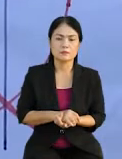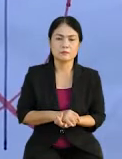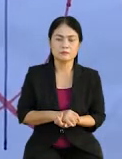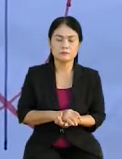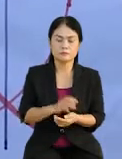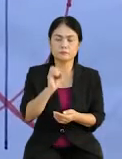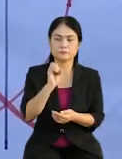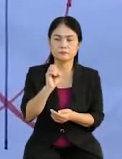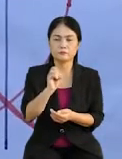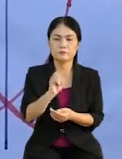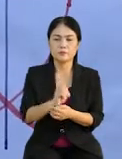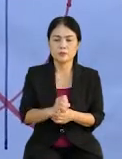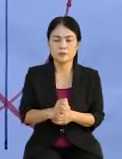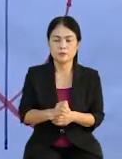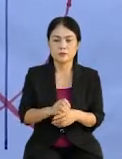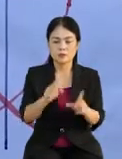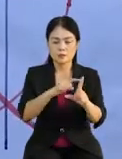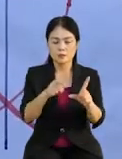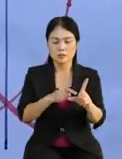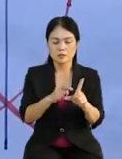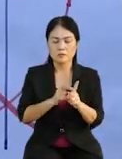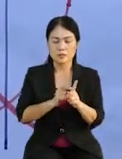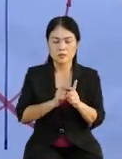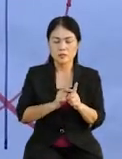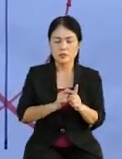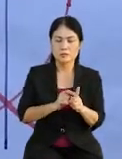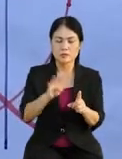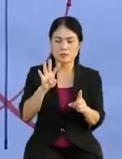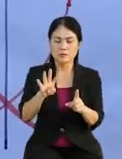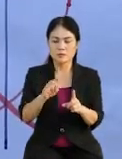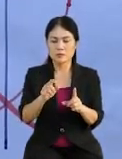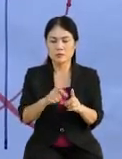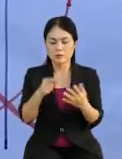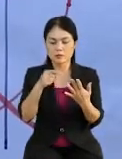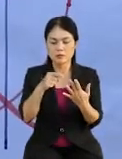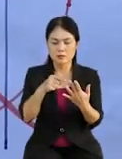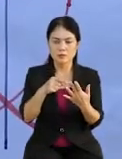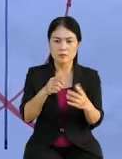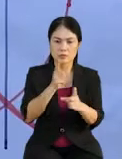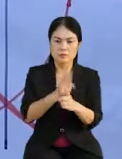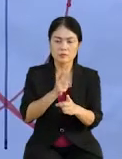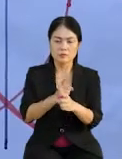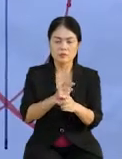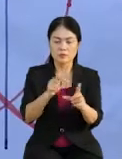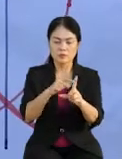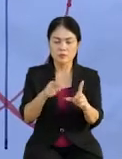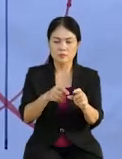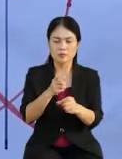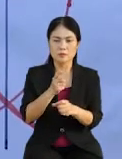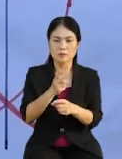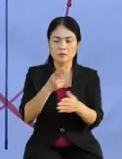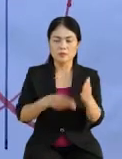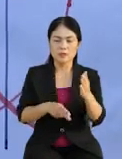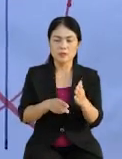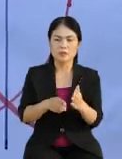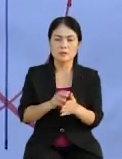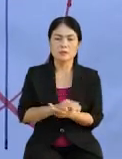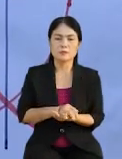bà trước những bạn muốn trồng nuôn bốn miền cầm pù miền ấy trầm trời hài ta muốn trồng nuôn bốn ta miền muốn mấy khác à sao được khổ ba